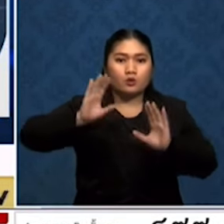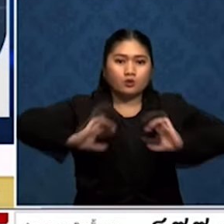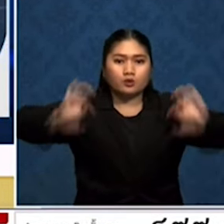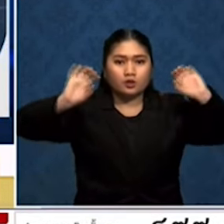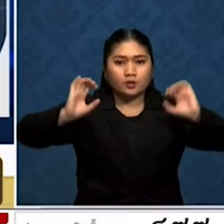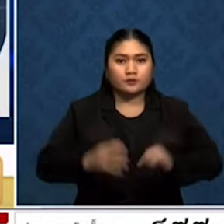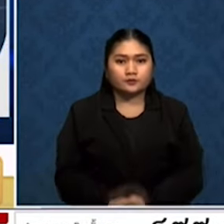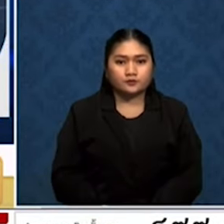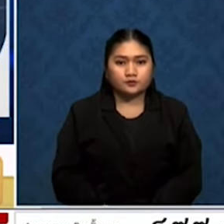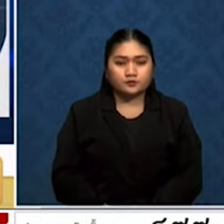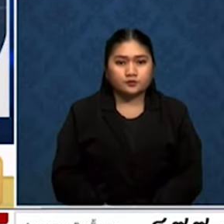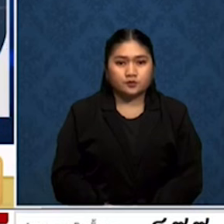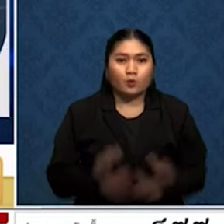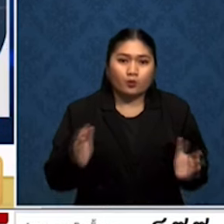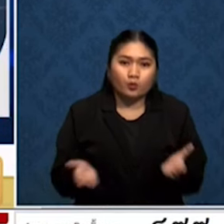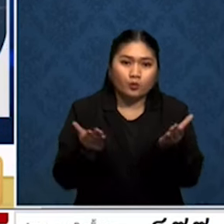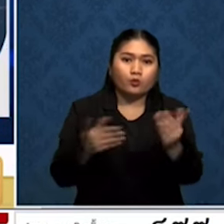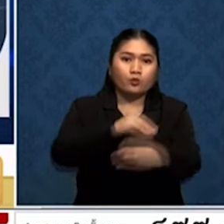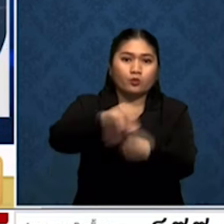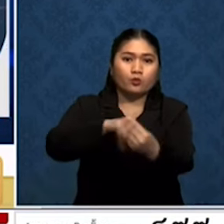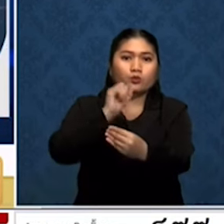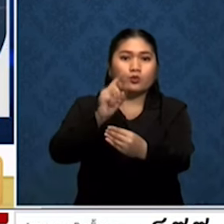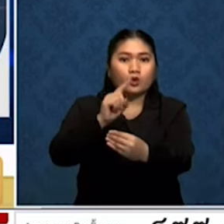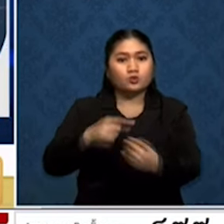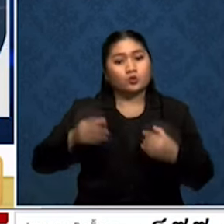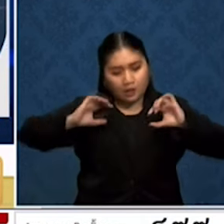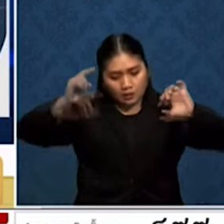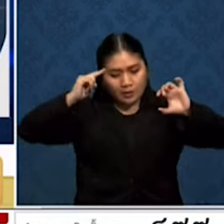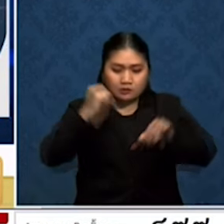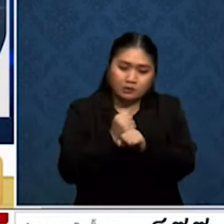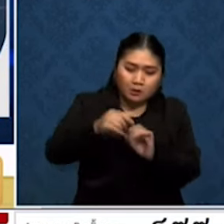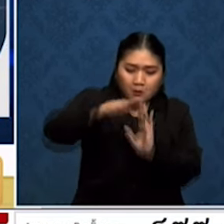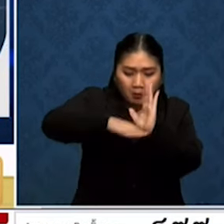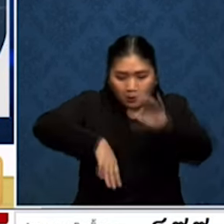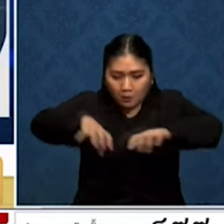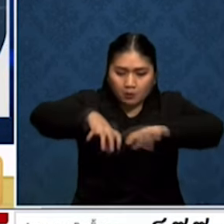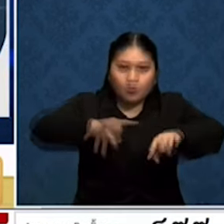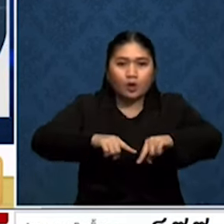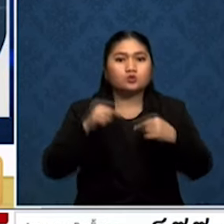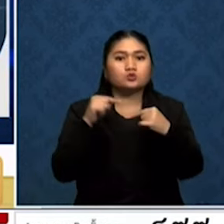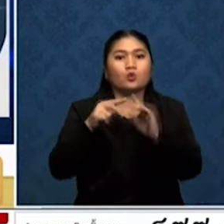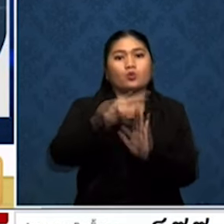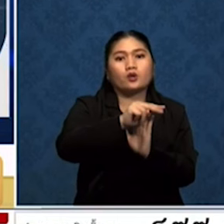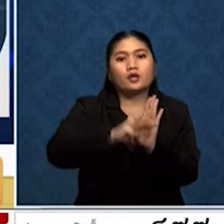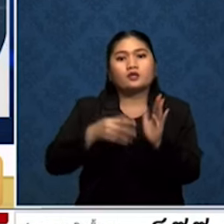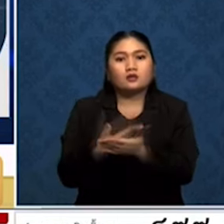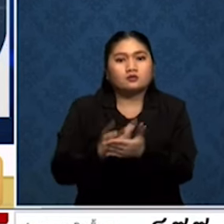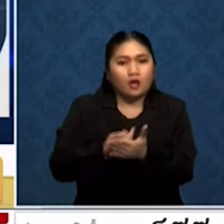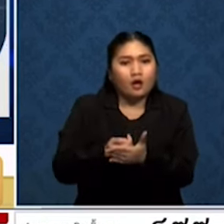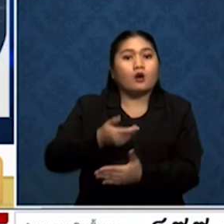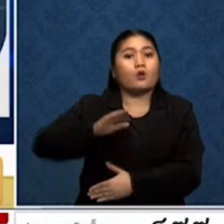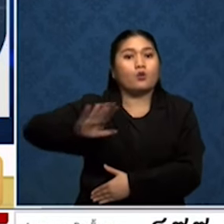และกระตุ้นเศษฐกิจโดยรัฐบาลจะดำเนินการให้เป็นไปตามกร่วิellesของเงินการครั้งของรัฐ